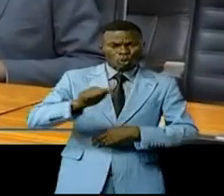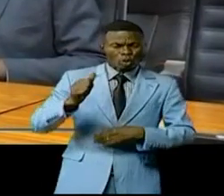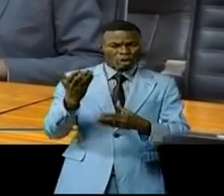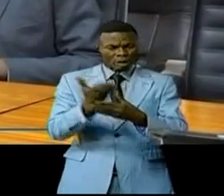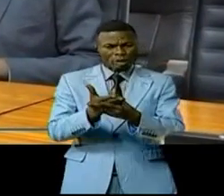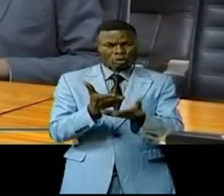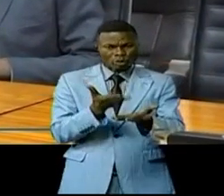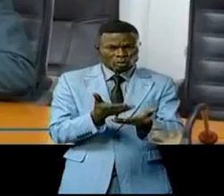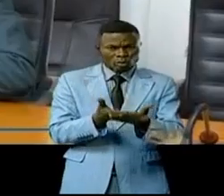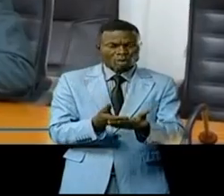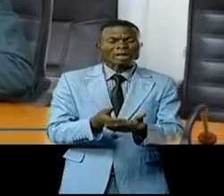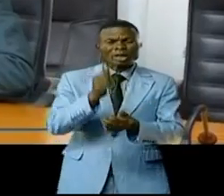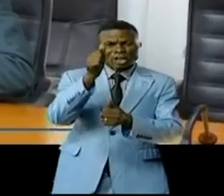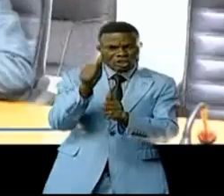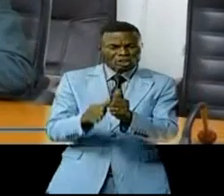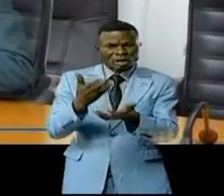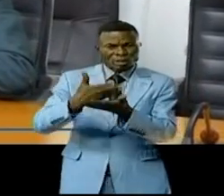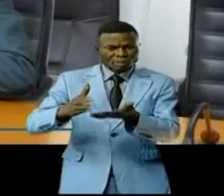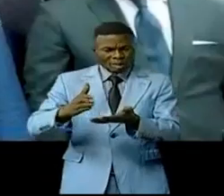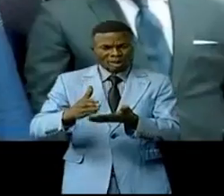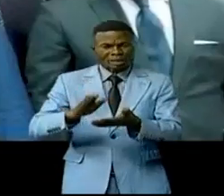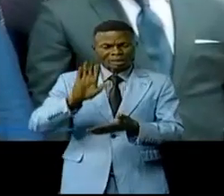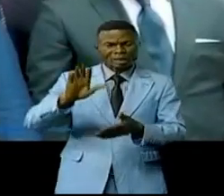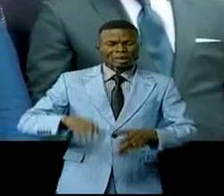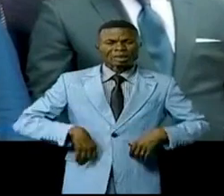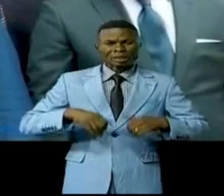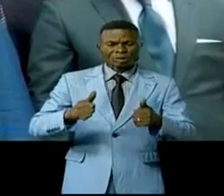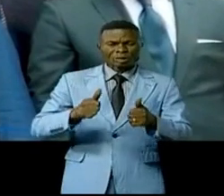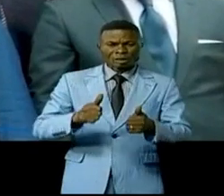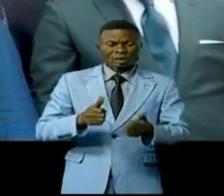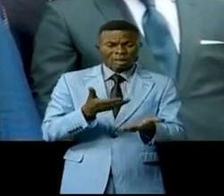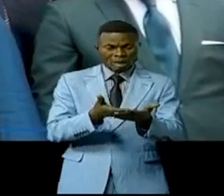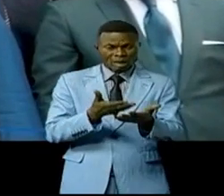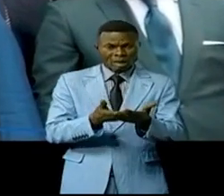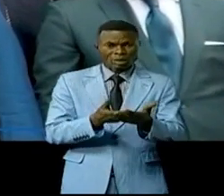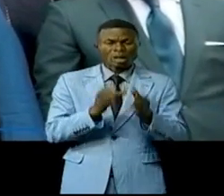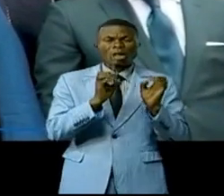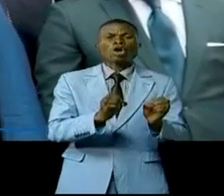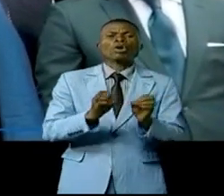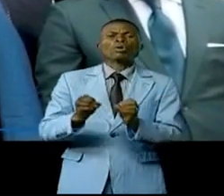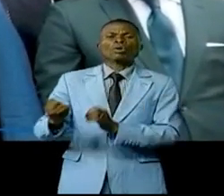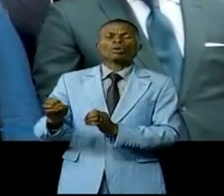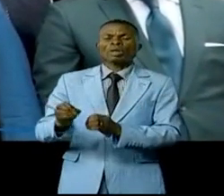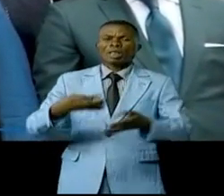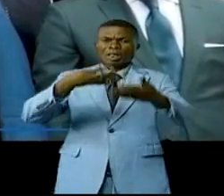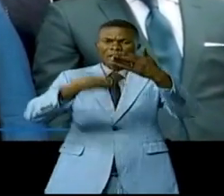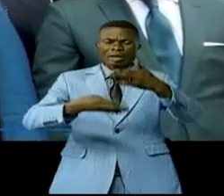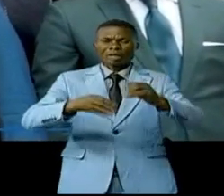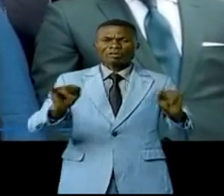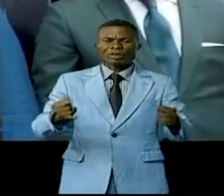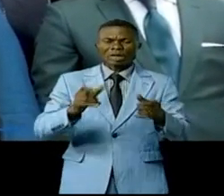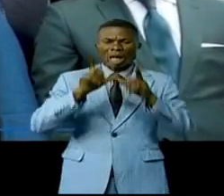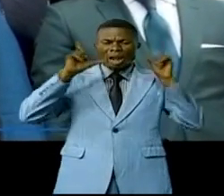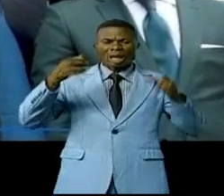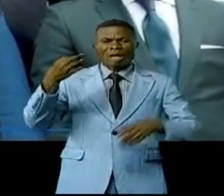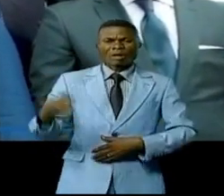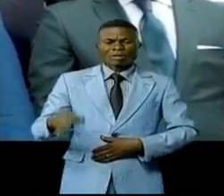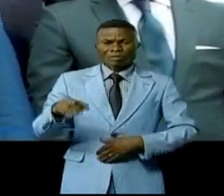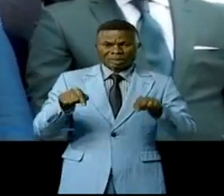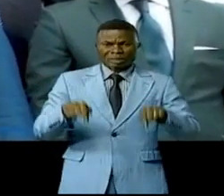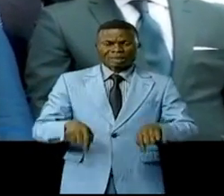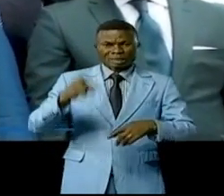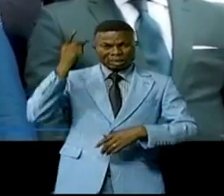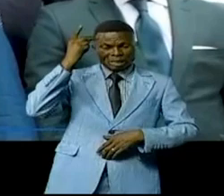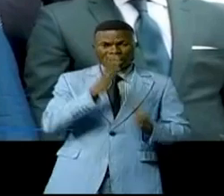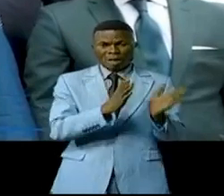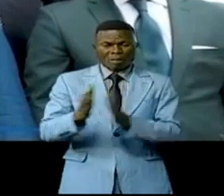dossiers à chaque étape de son parcours. Il s'agit ici de l'organisation du 9e Jeux de la francophonie de Kinshasa,